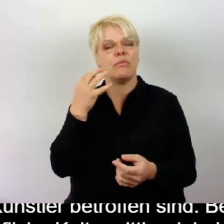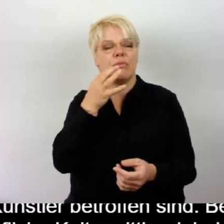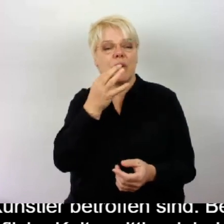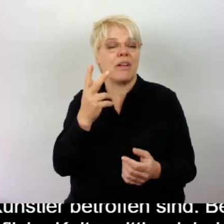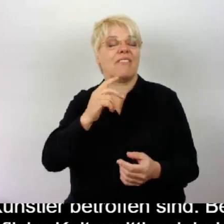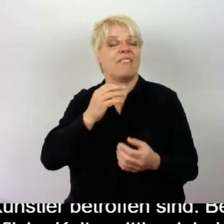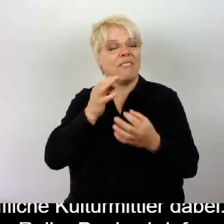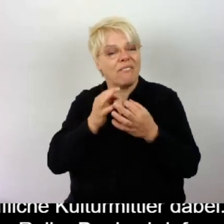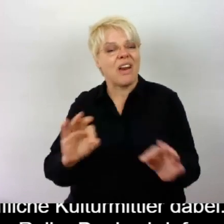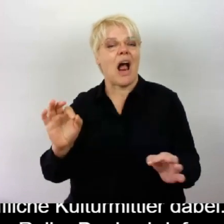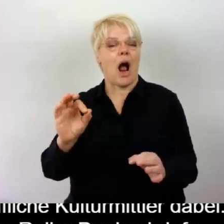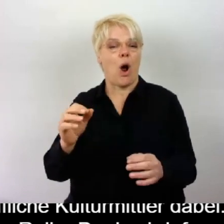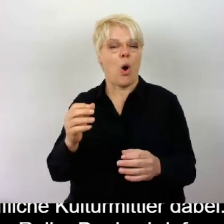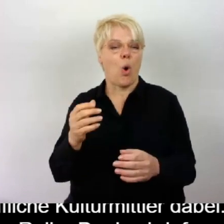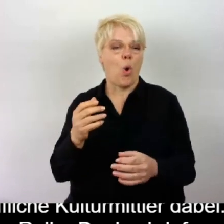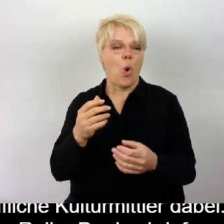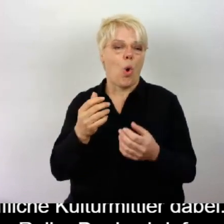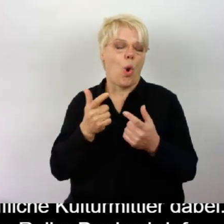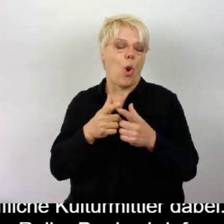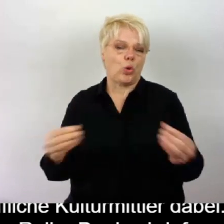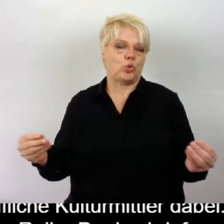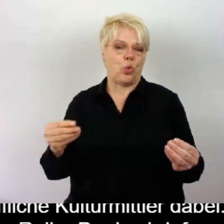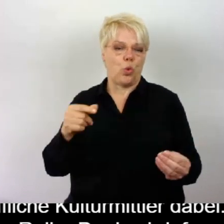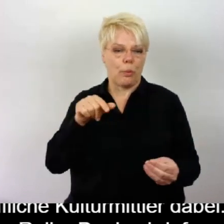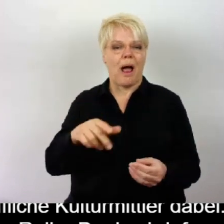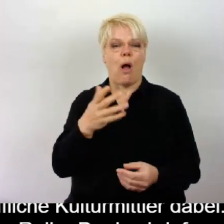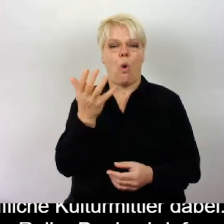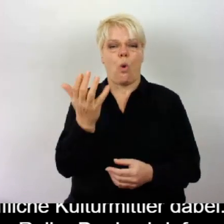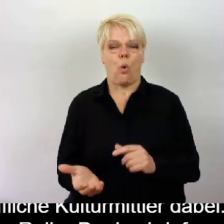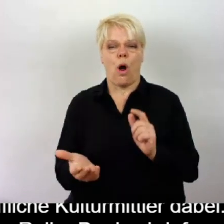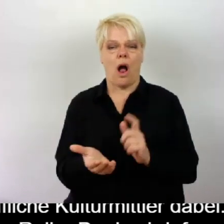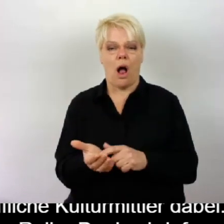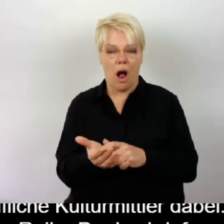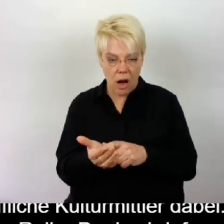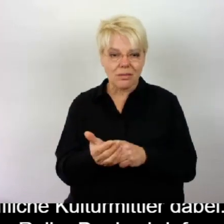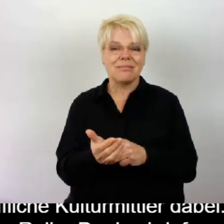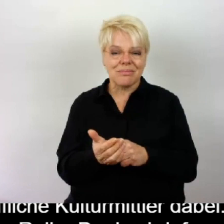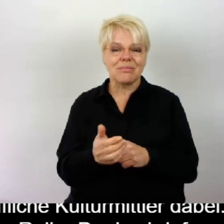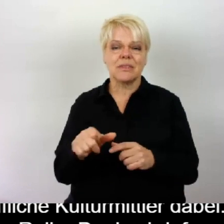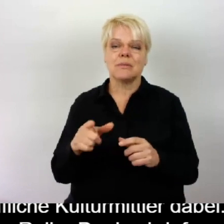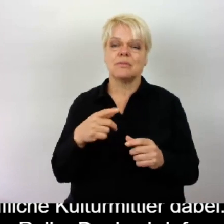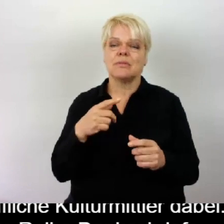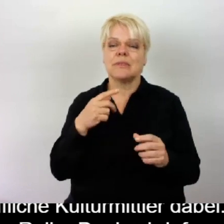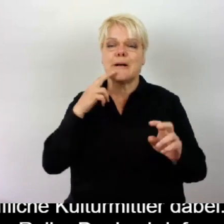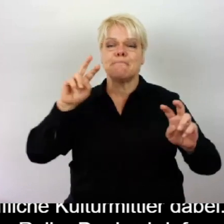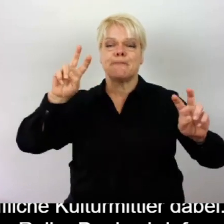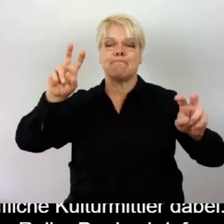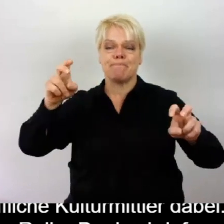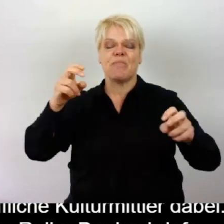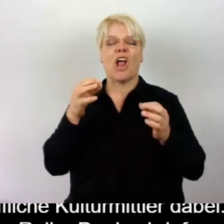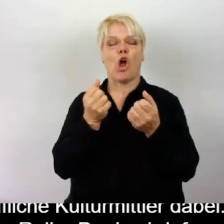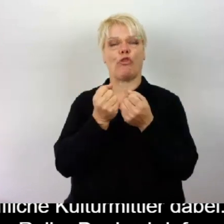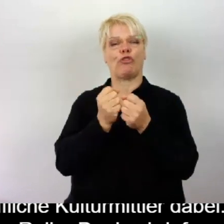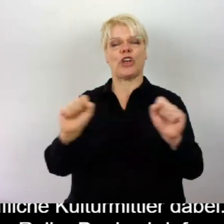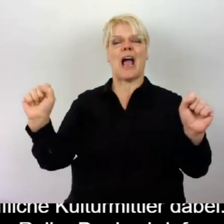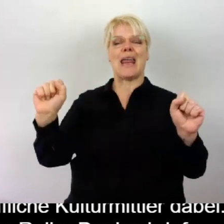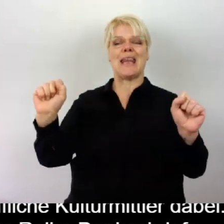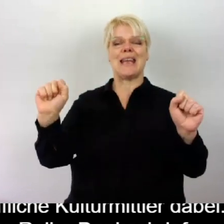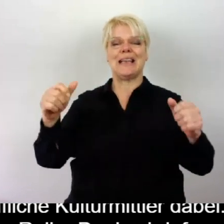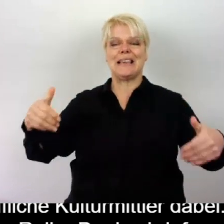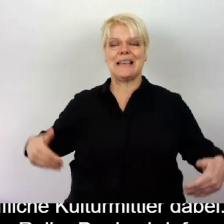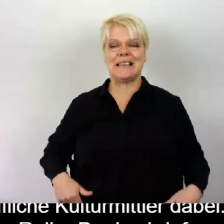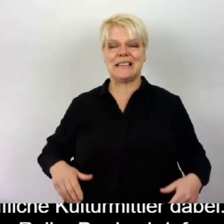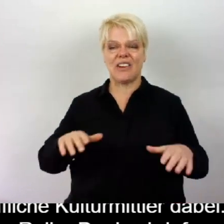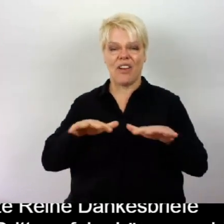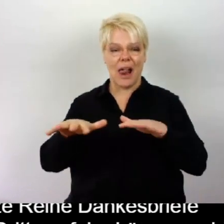sind, die Theater in Regensburg, in Bamberg, in Passau, wo sie überall sind, in Schwaben, über ganz Bayern hinweg,